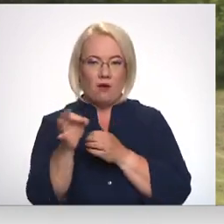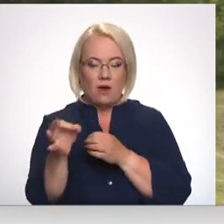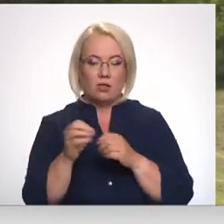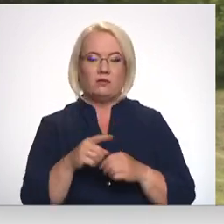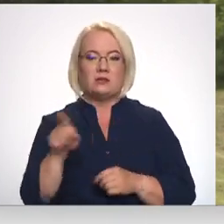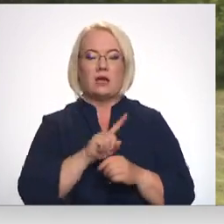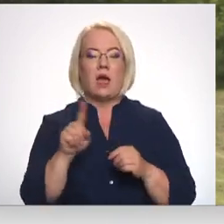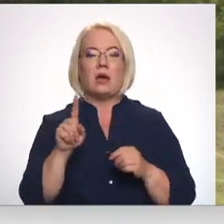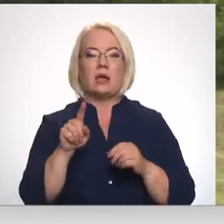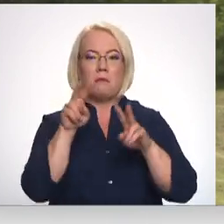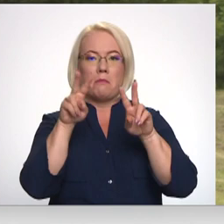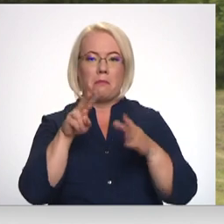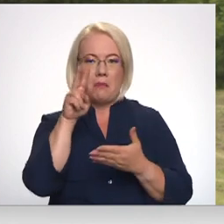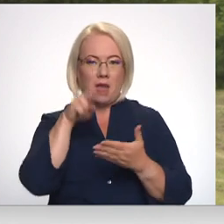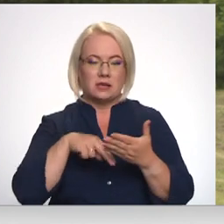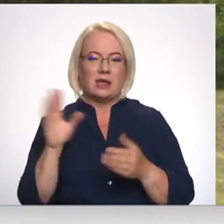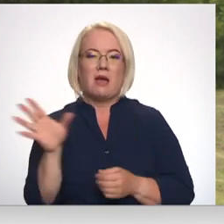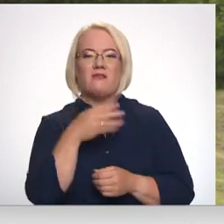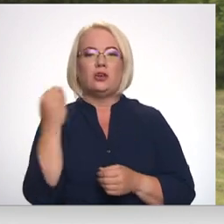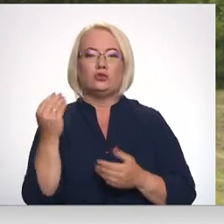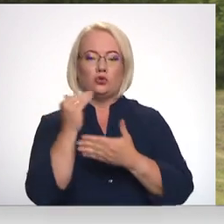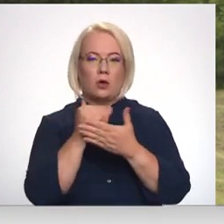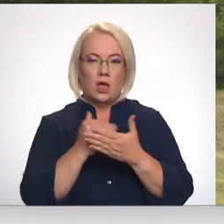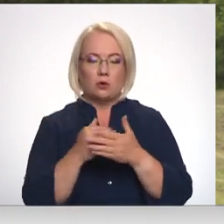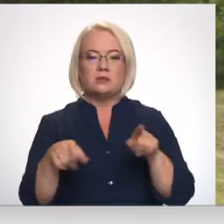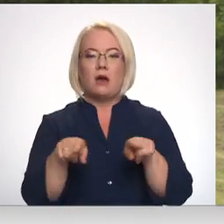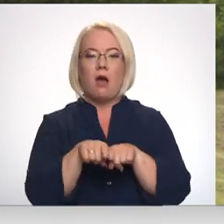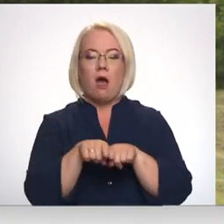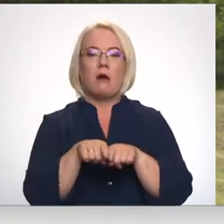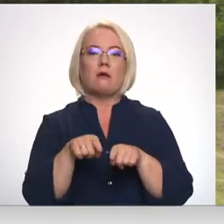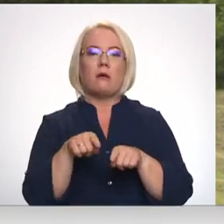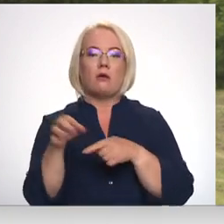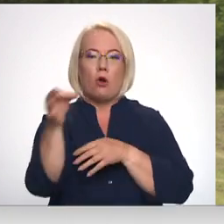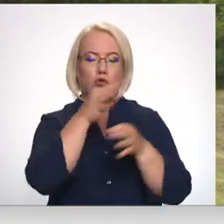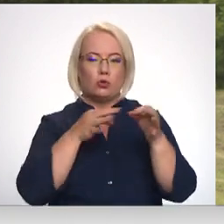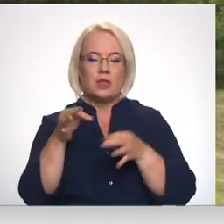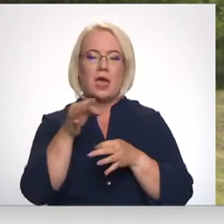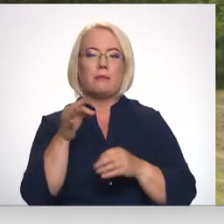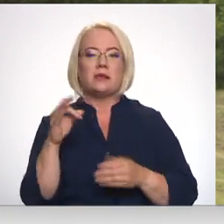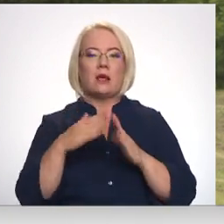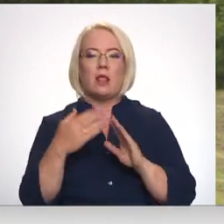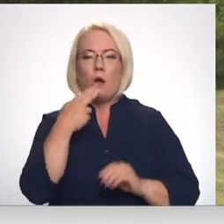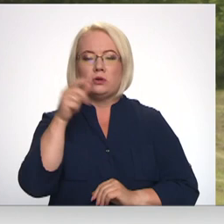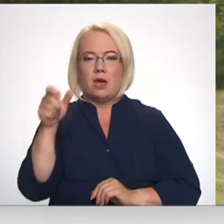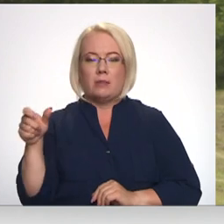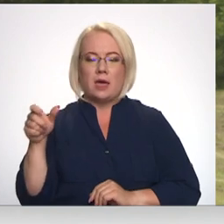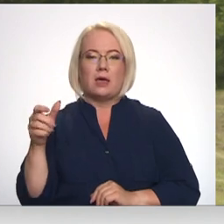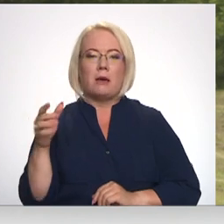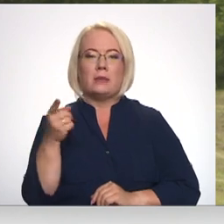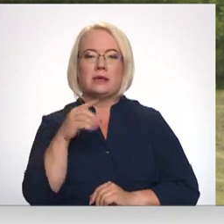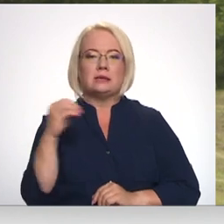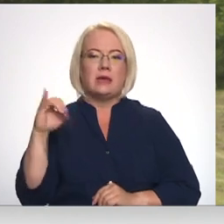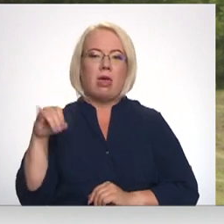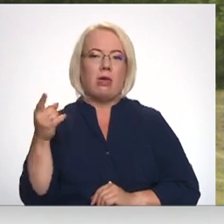arī konsultējāmies ar mūsu jau lauksaimniekiem Sējas novadā, vai kādam ir iebildumi par šādu te lēmumu.